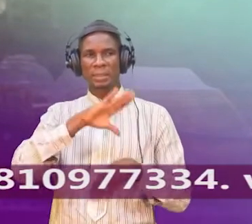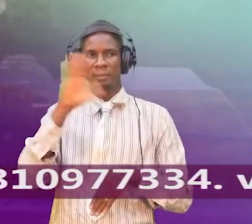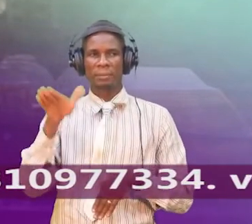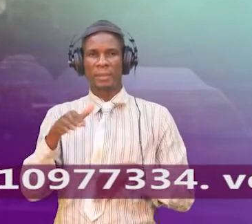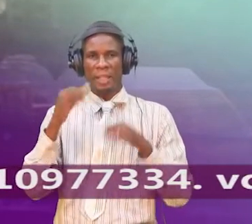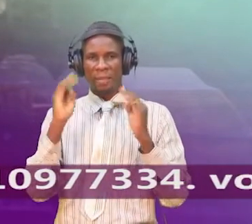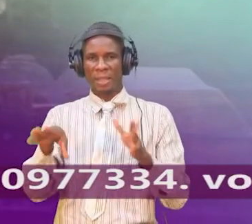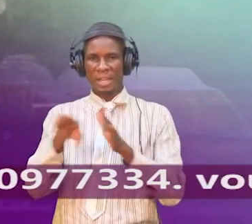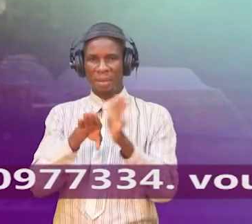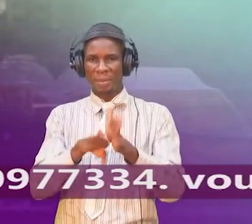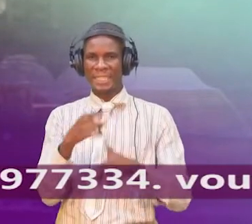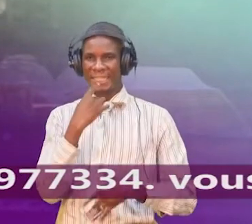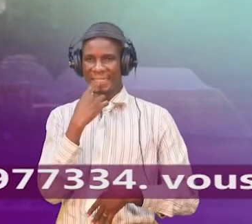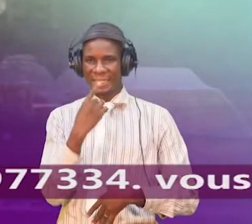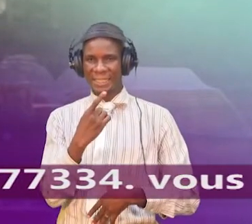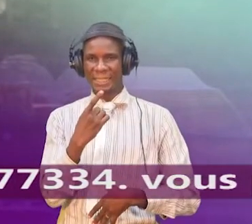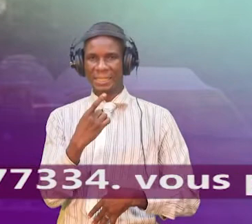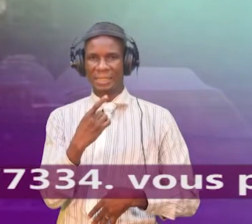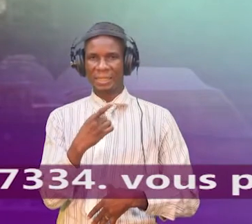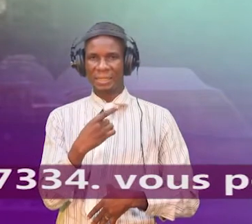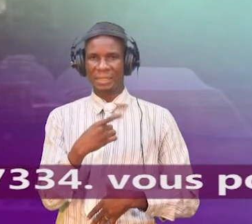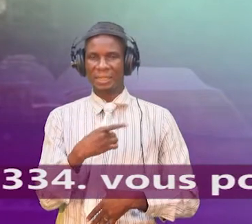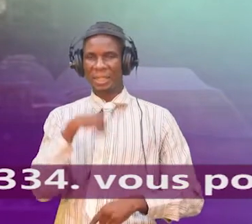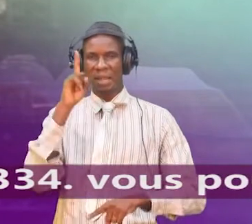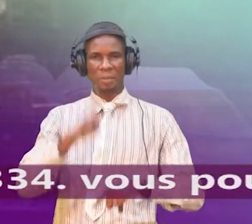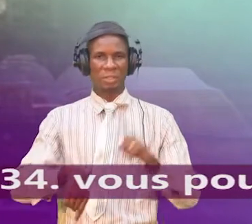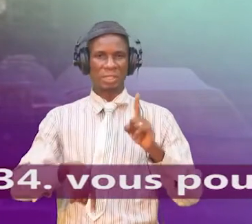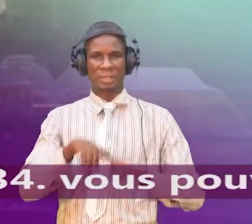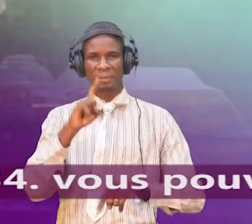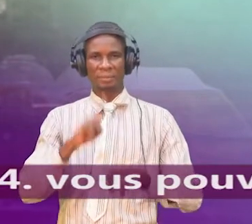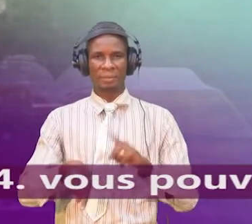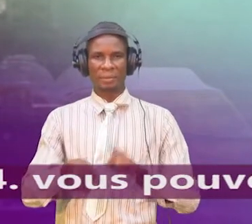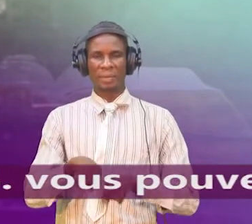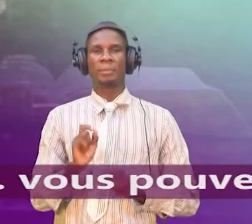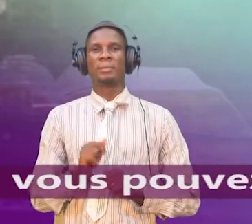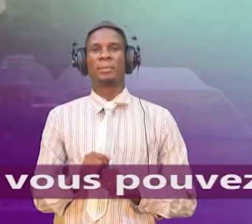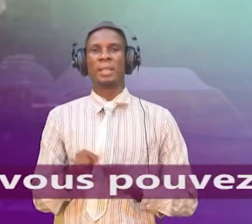lola. Nzoka nde Biblia ezali koloba bongo te.